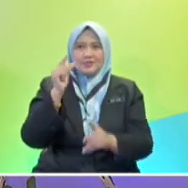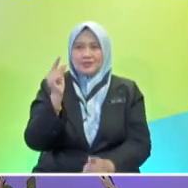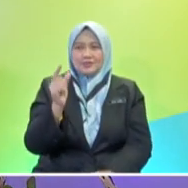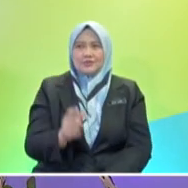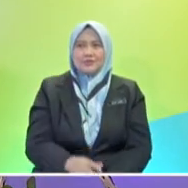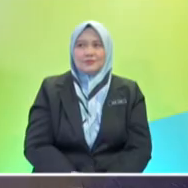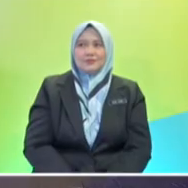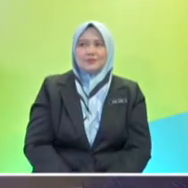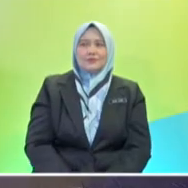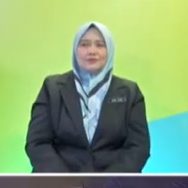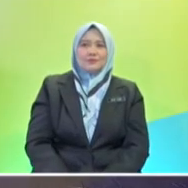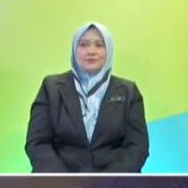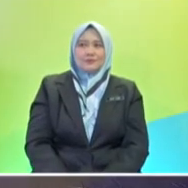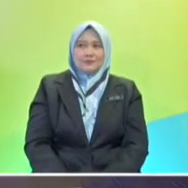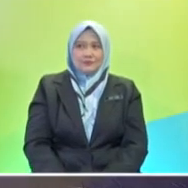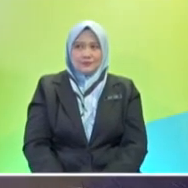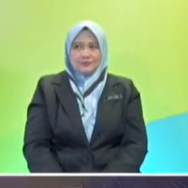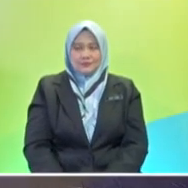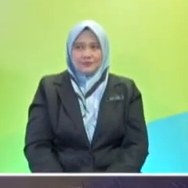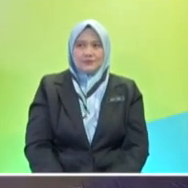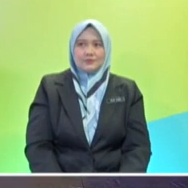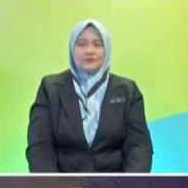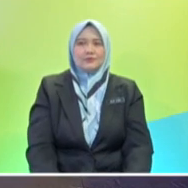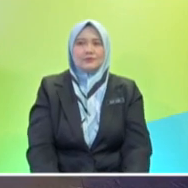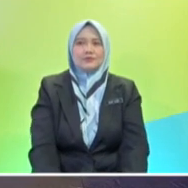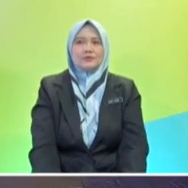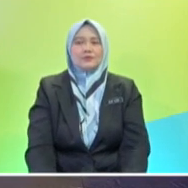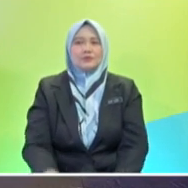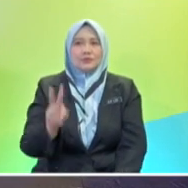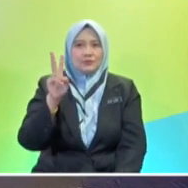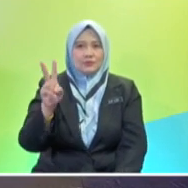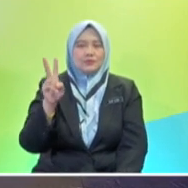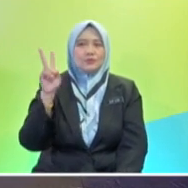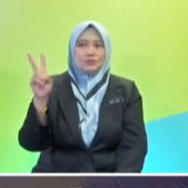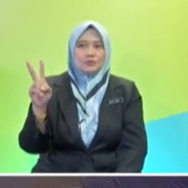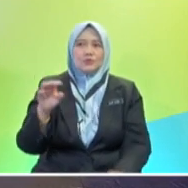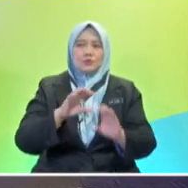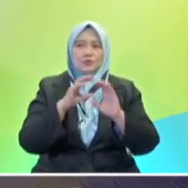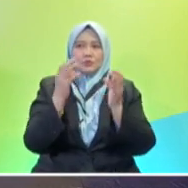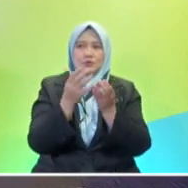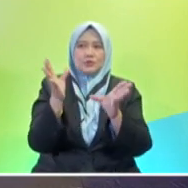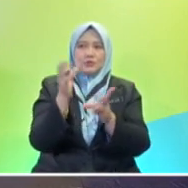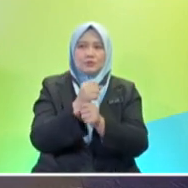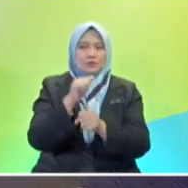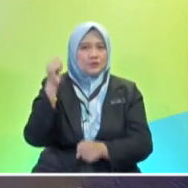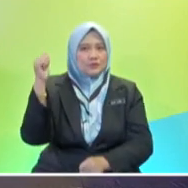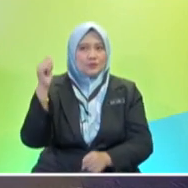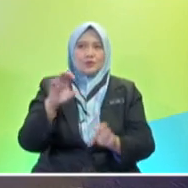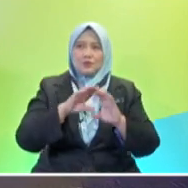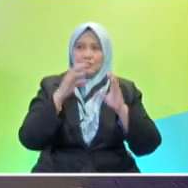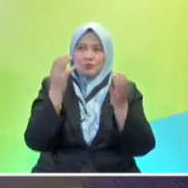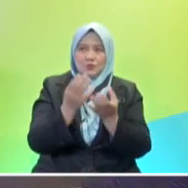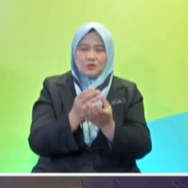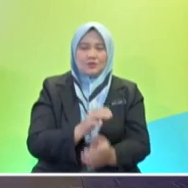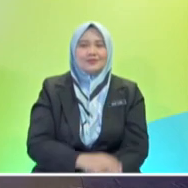wah. Wah, wah, wah, wah, wah. Jadi, dua-dua kumpulan dapat 10 wah. Ha, 10 wah. Tak ada pemenang. Seri. Seri.